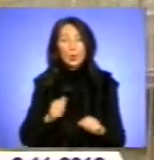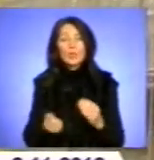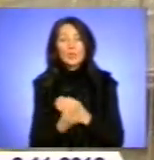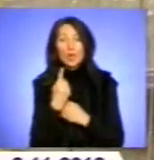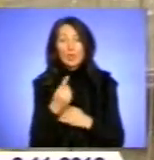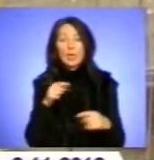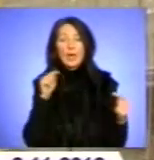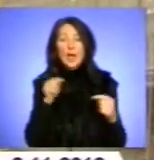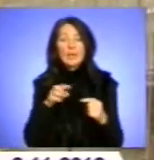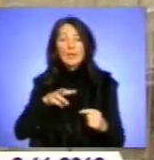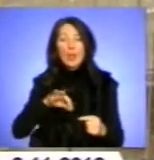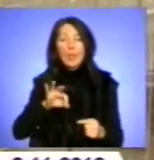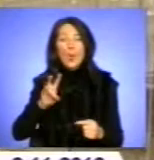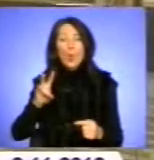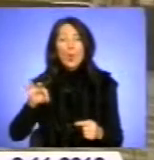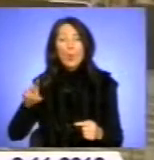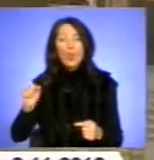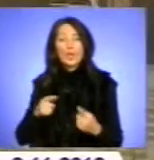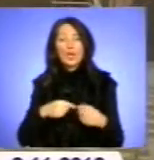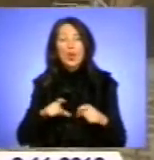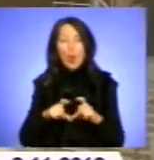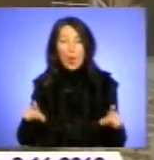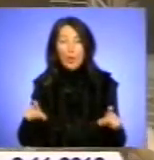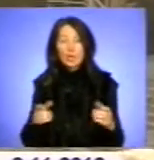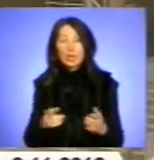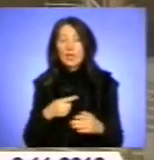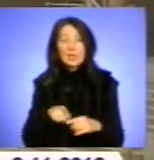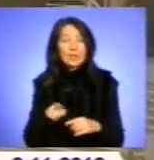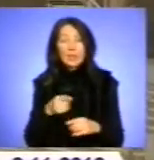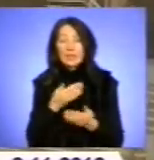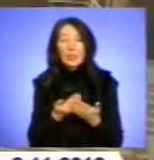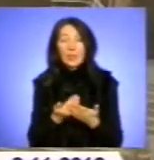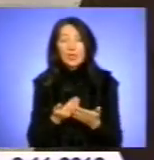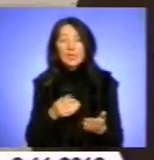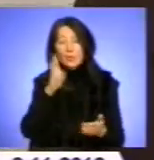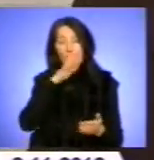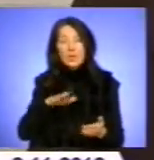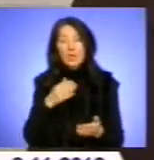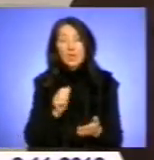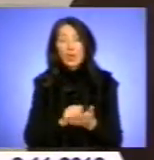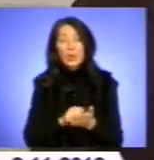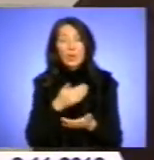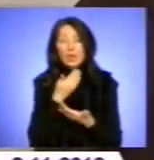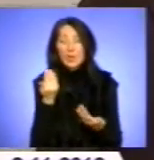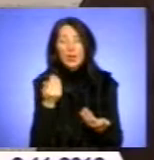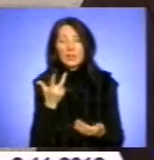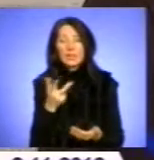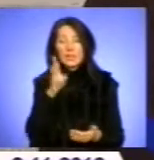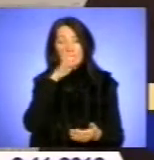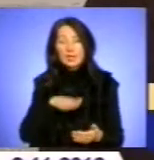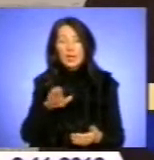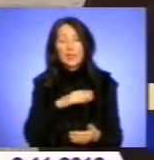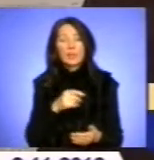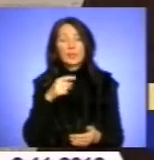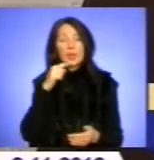адже різниці між документами антимонопольного законодавства країн СНД майже немає. Три країни – Росія, Казахстан і